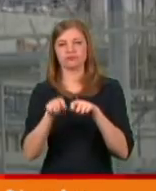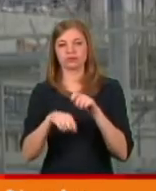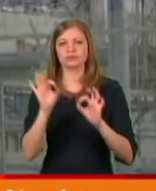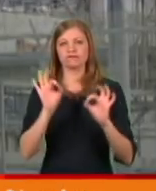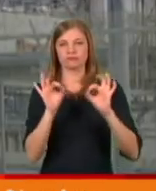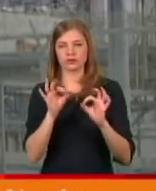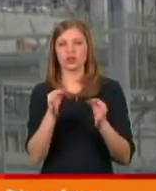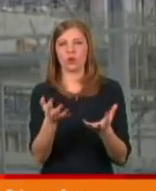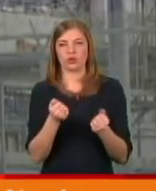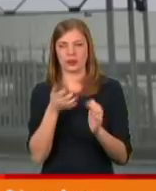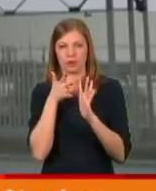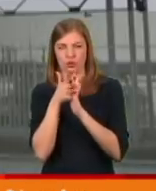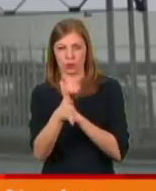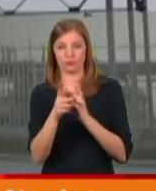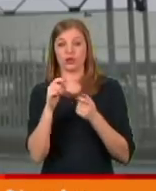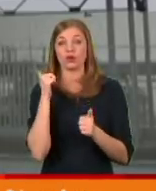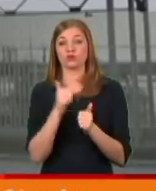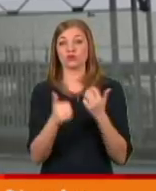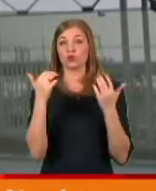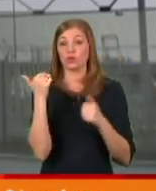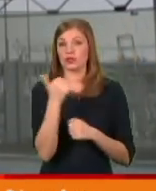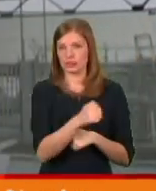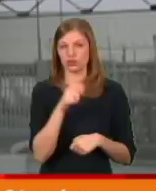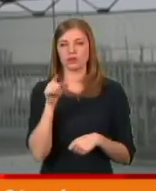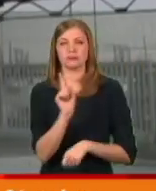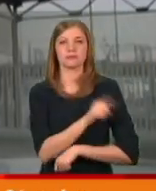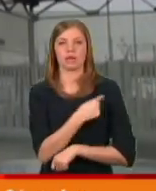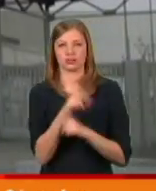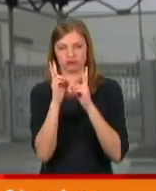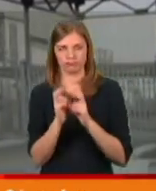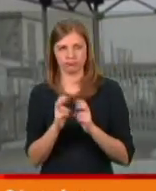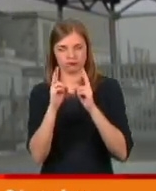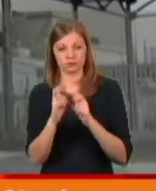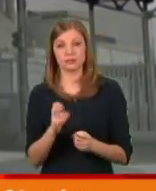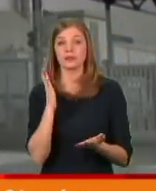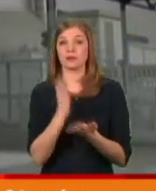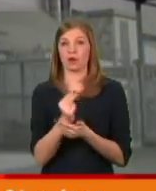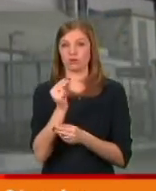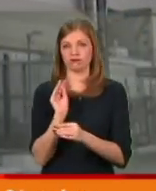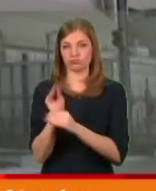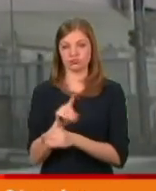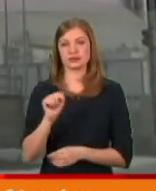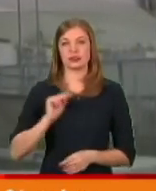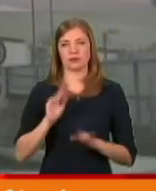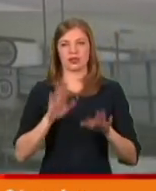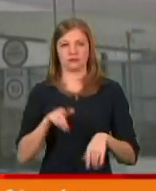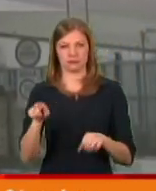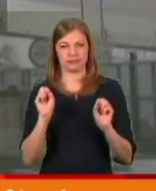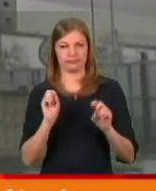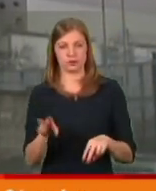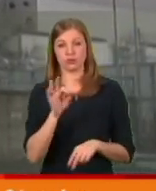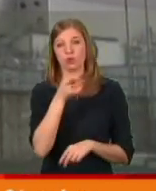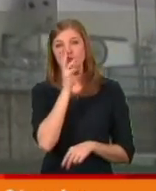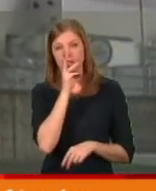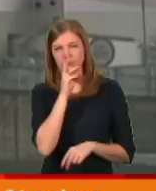дозу отриманого опромінення. Щотижня станційники проходять медичний огляд, мають надбавки за працю на ЧАЕС. Про